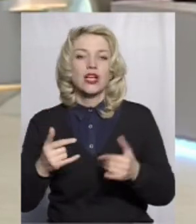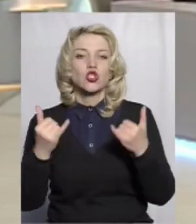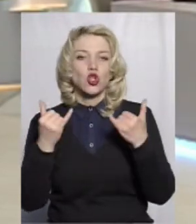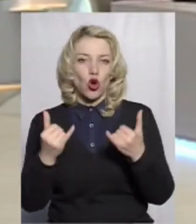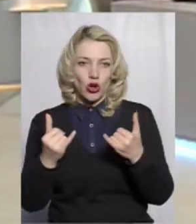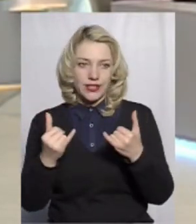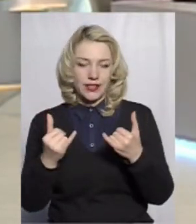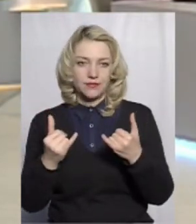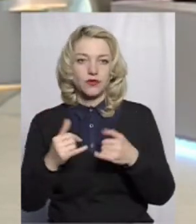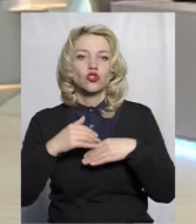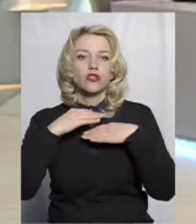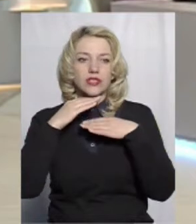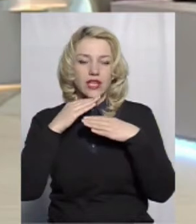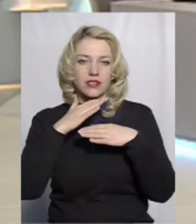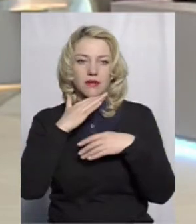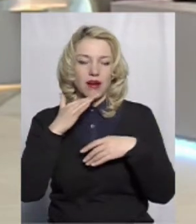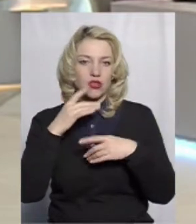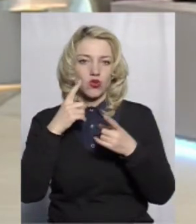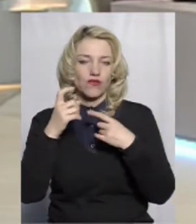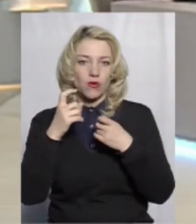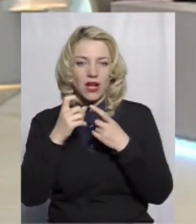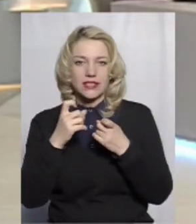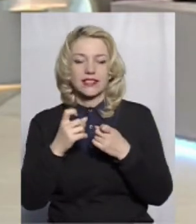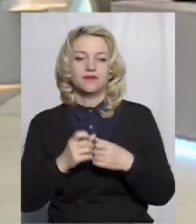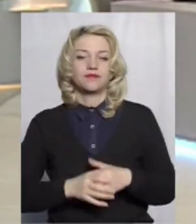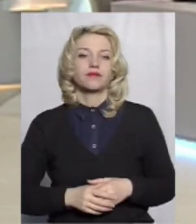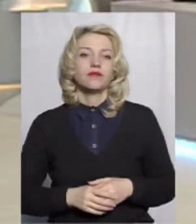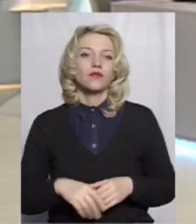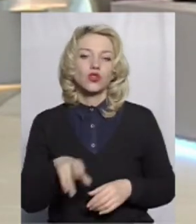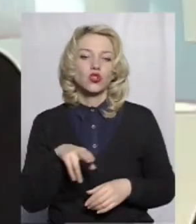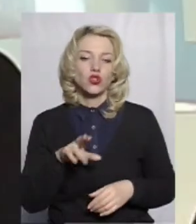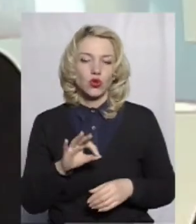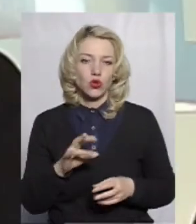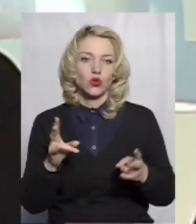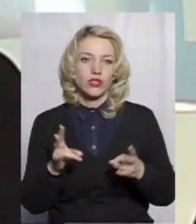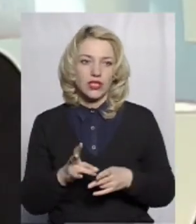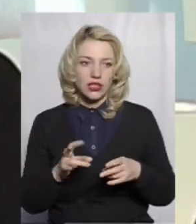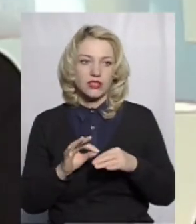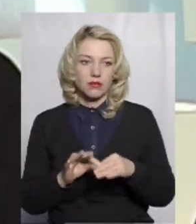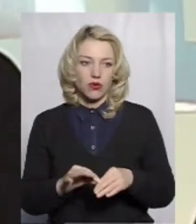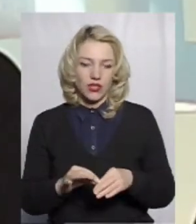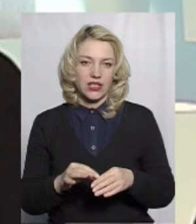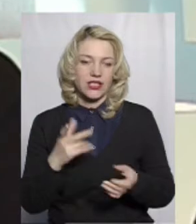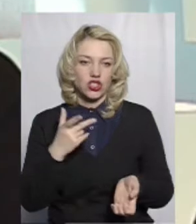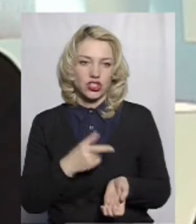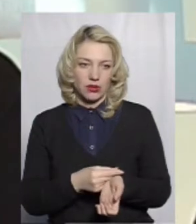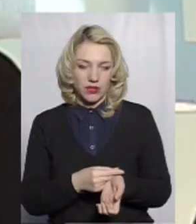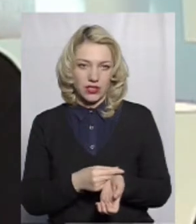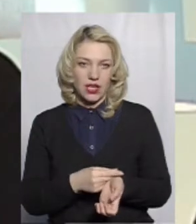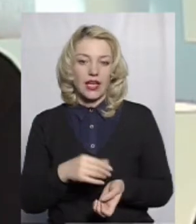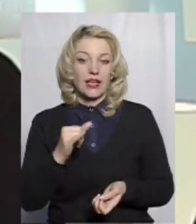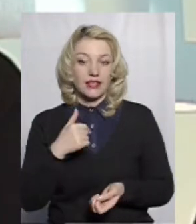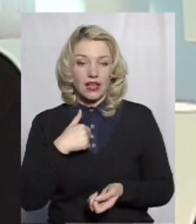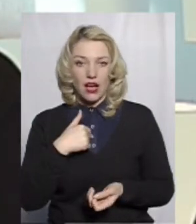Сьогодні достатньо багато інформації щодо доцільності проведення щеплень. І